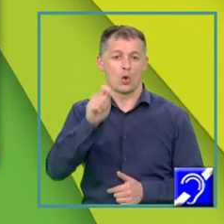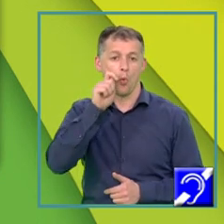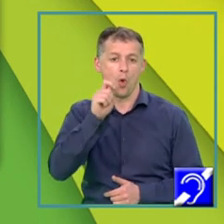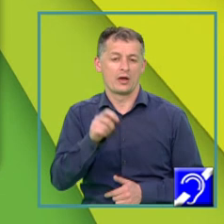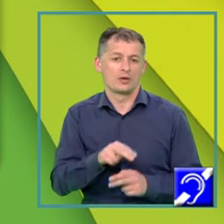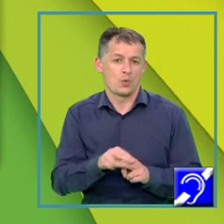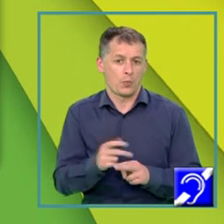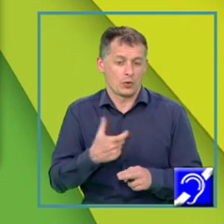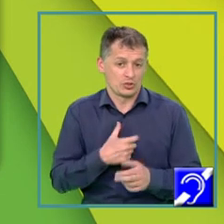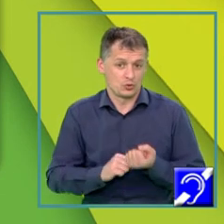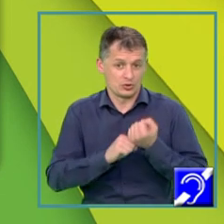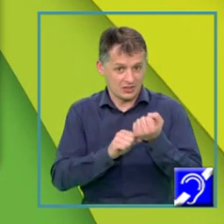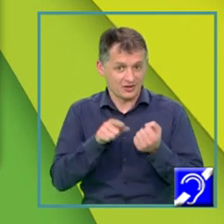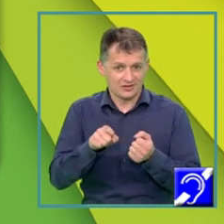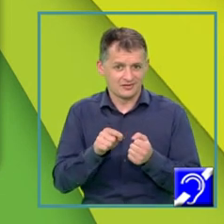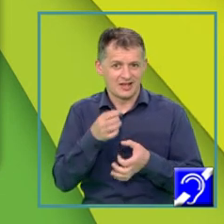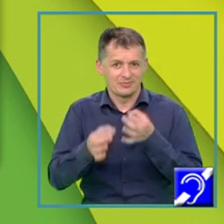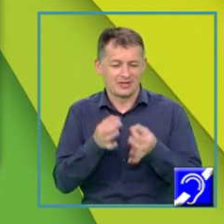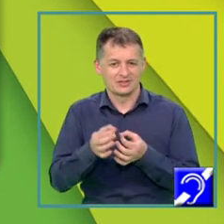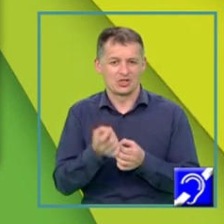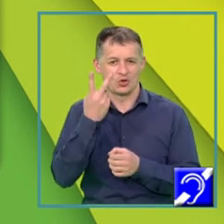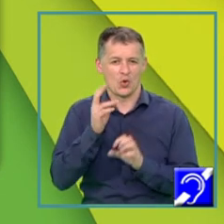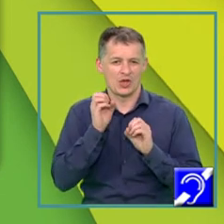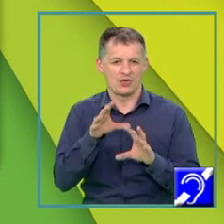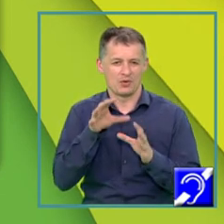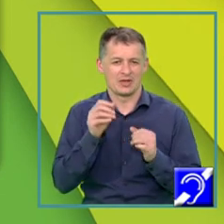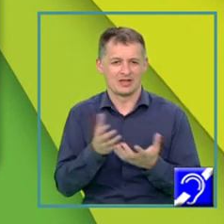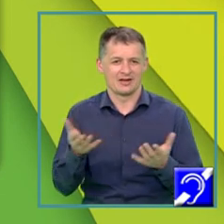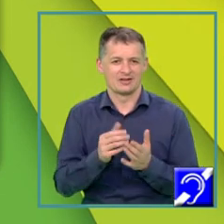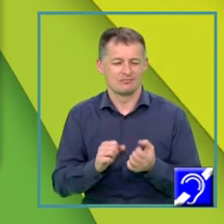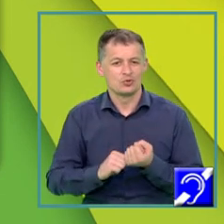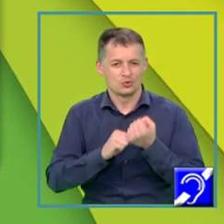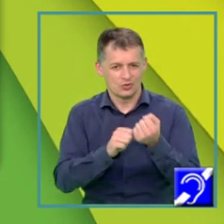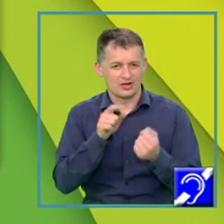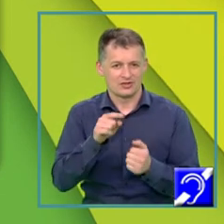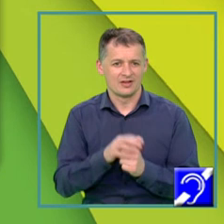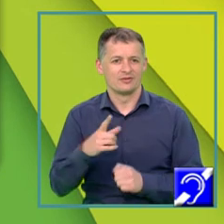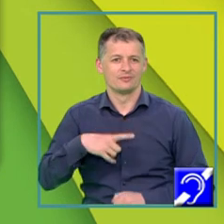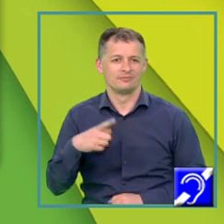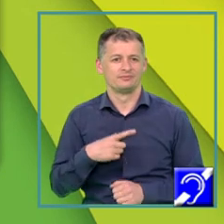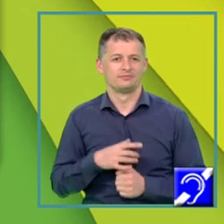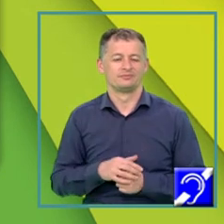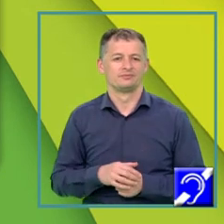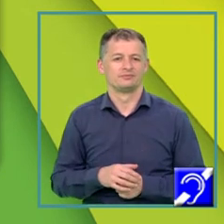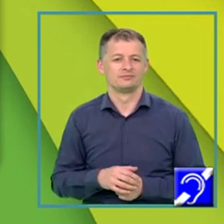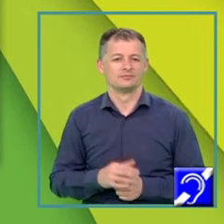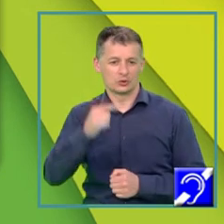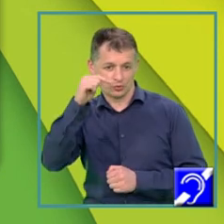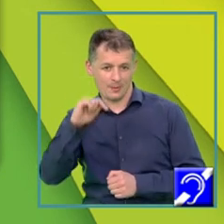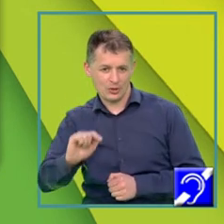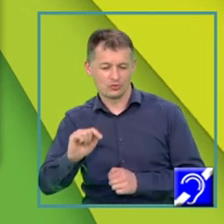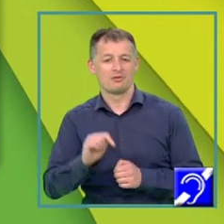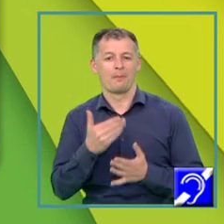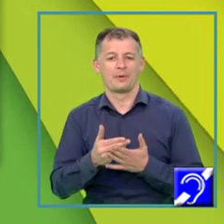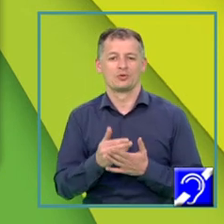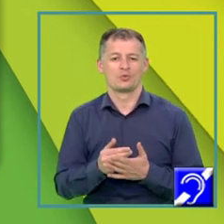să susțin acest punct de vedere? Astfel, două informații care susțin acest punct de vedere sunt: în sursă mai jos, pentru a